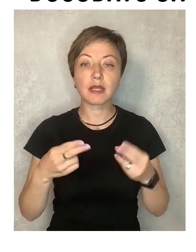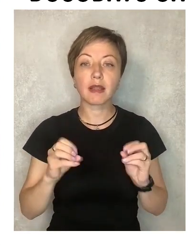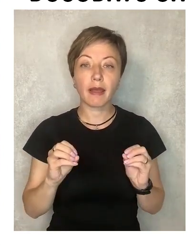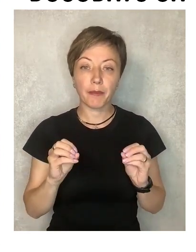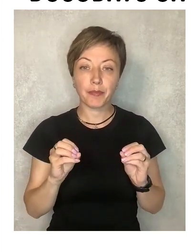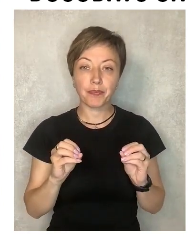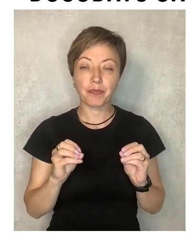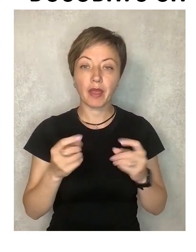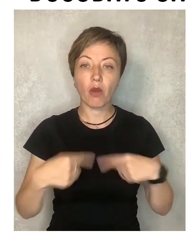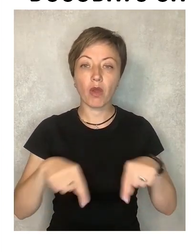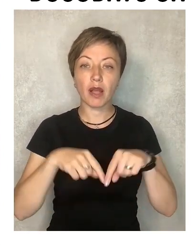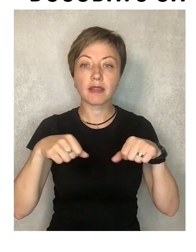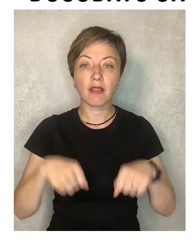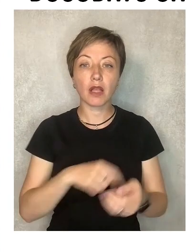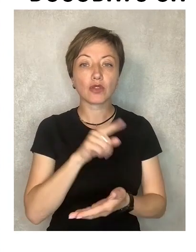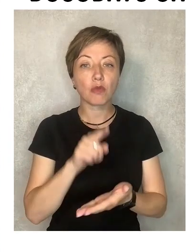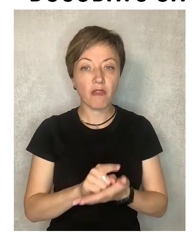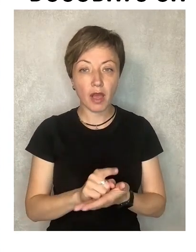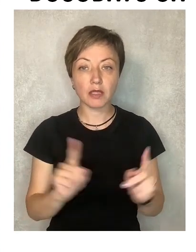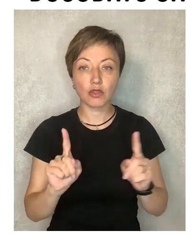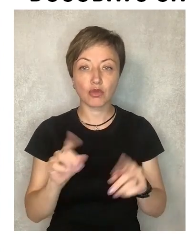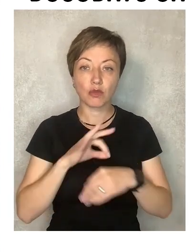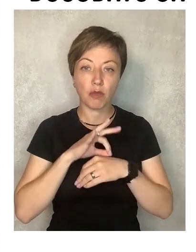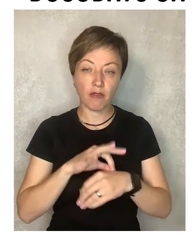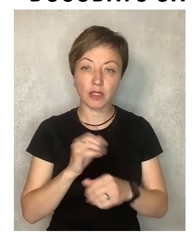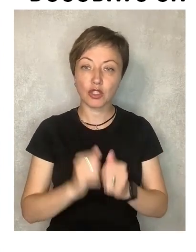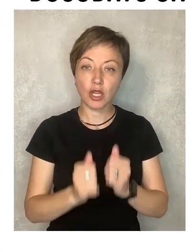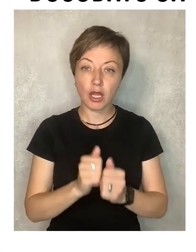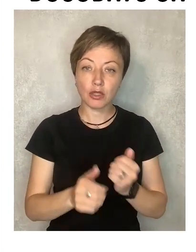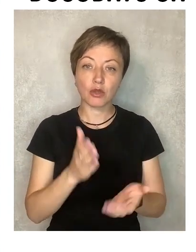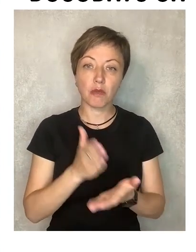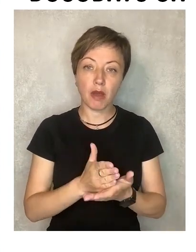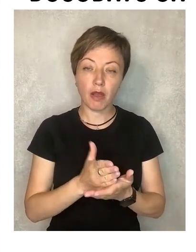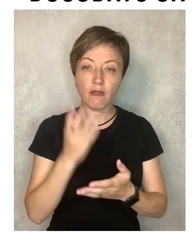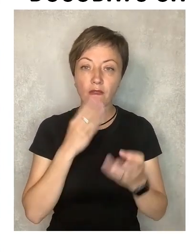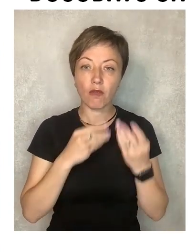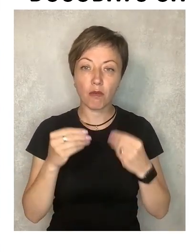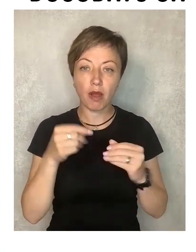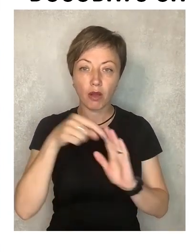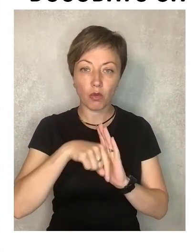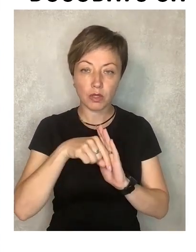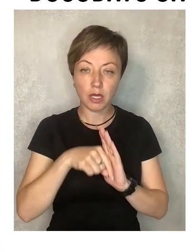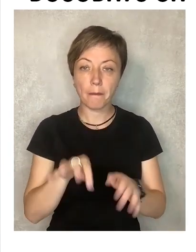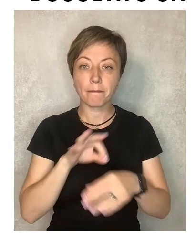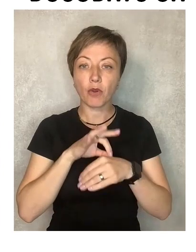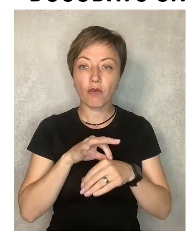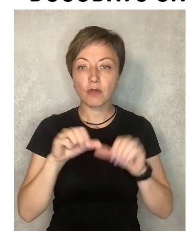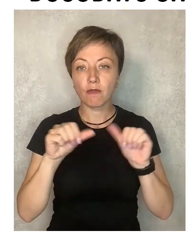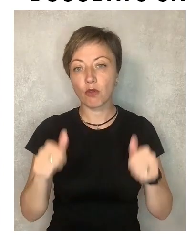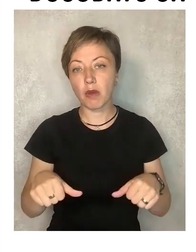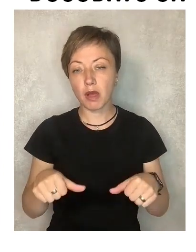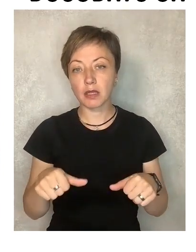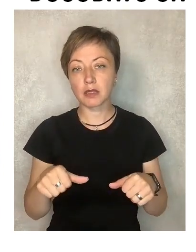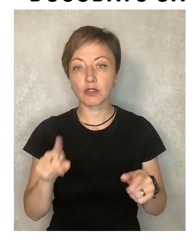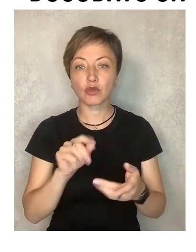органи влади зобов'язані щось провести, часто мають формальні ознаки. Проводяться у форматі, щось опублікували